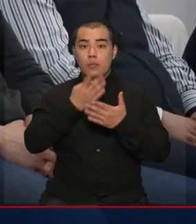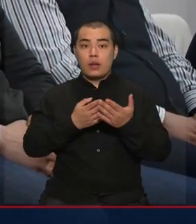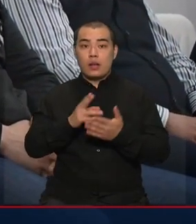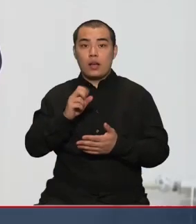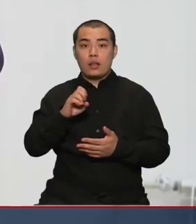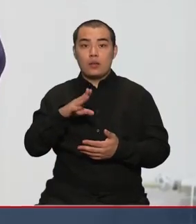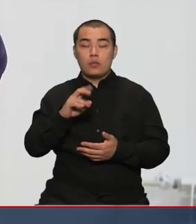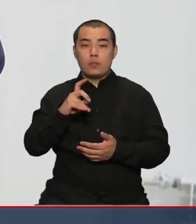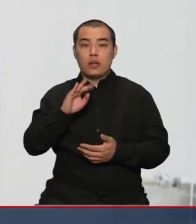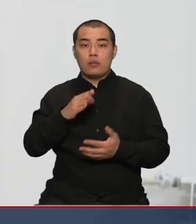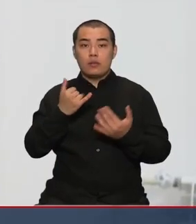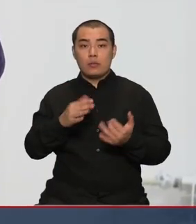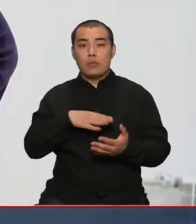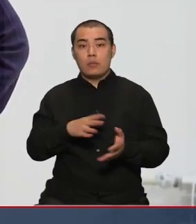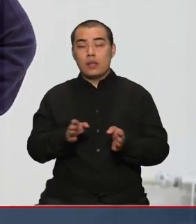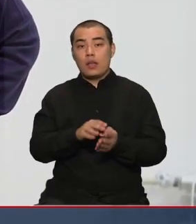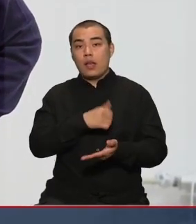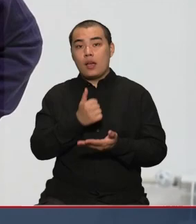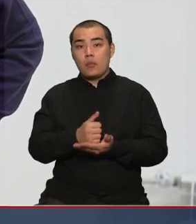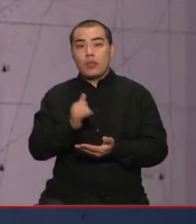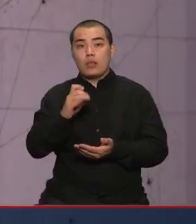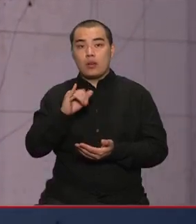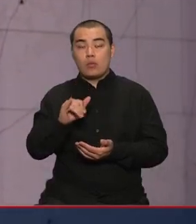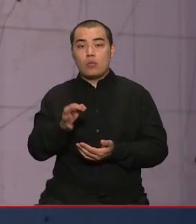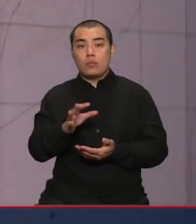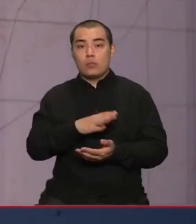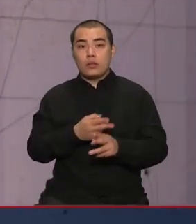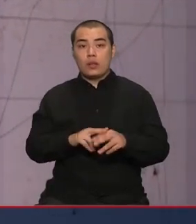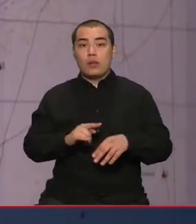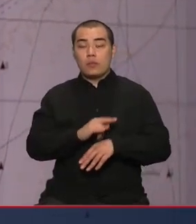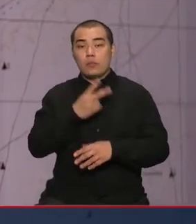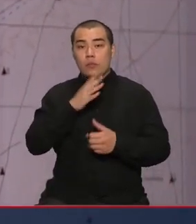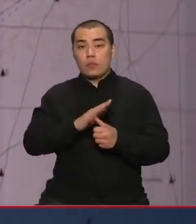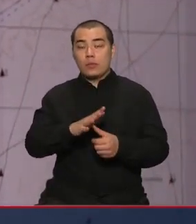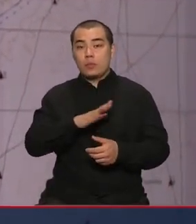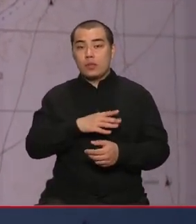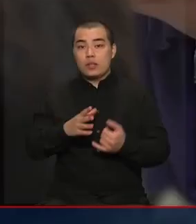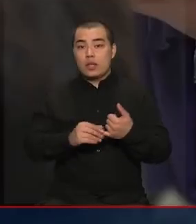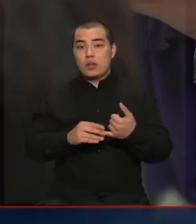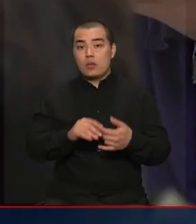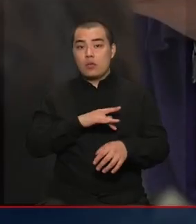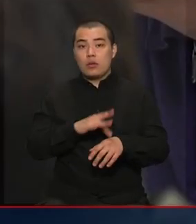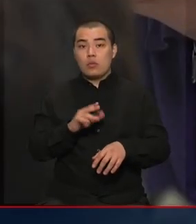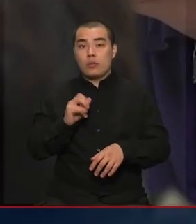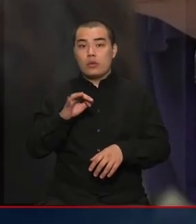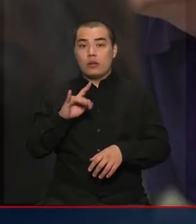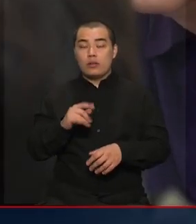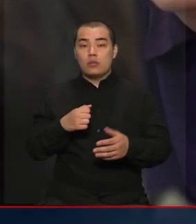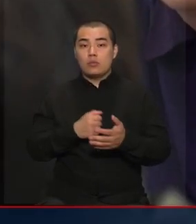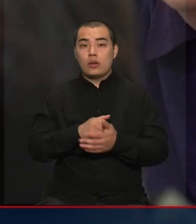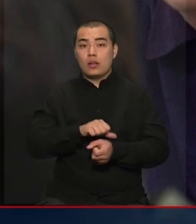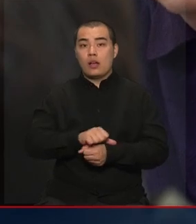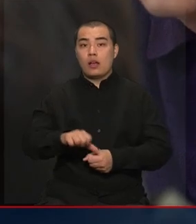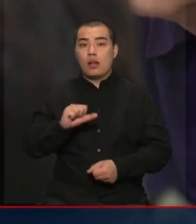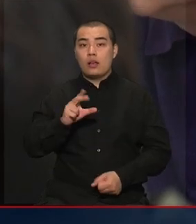Канат Бузумбаев сегодня вместе с акимом Атырауской области совершил облет территории от города Кульсары до границы с Актюбинской областью